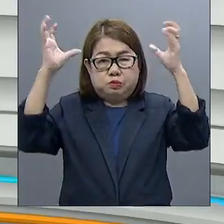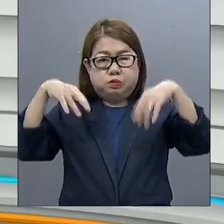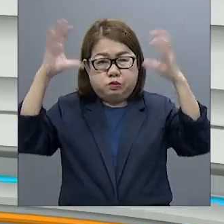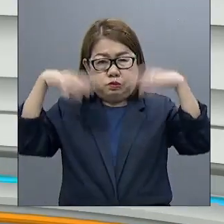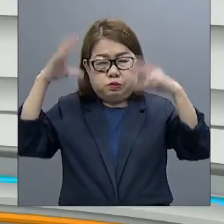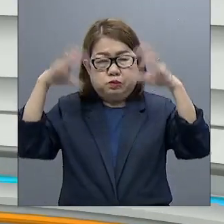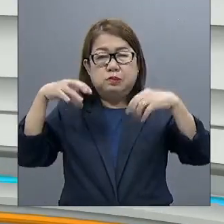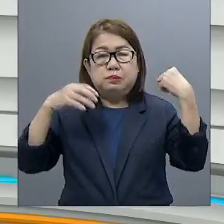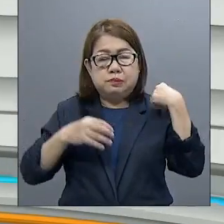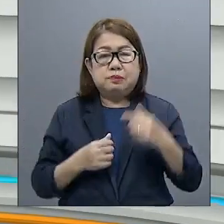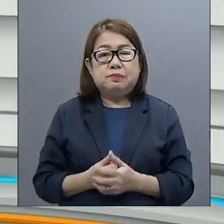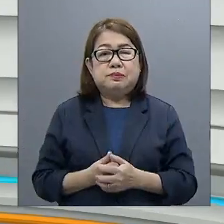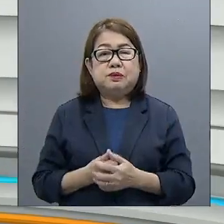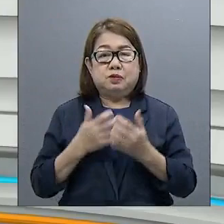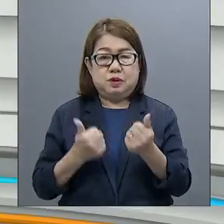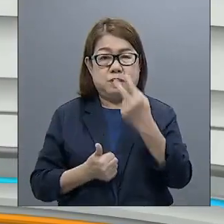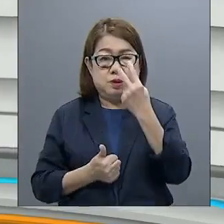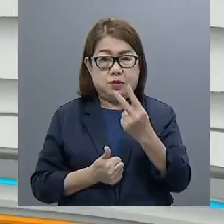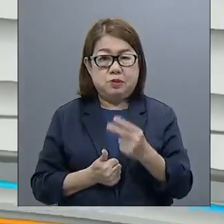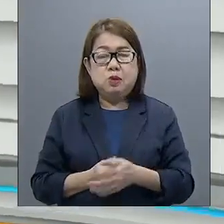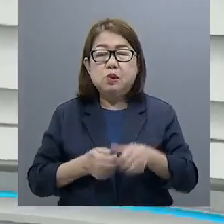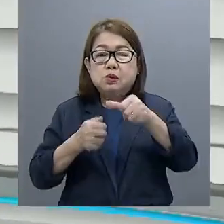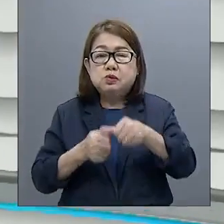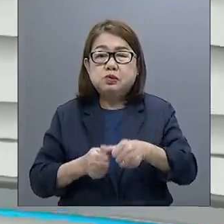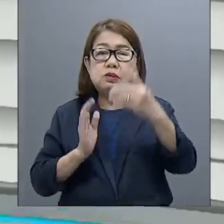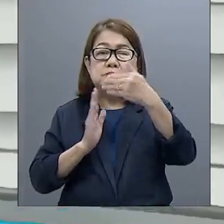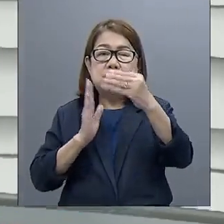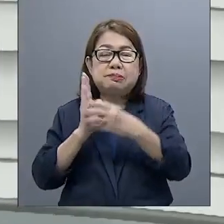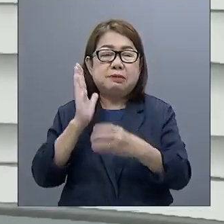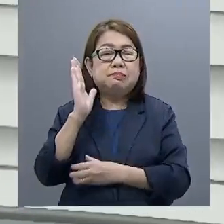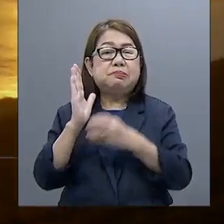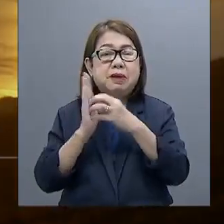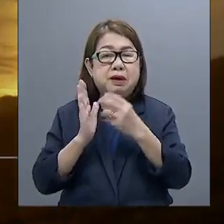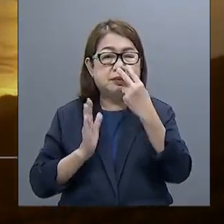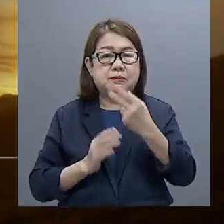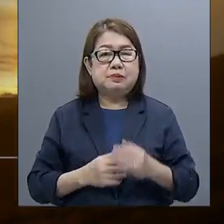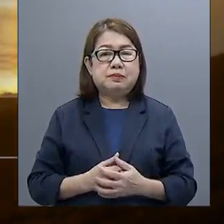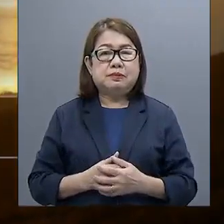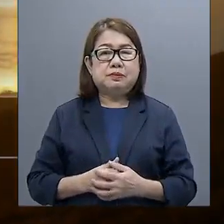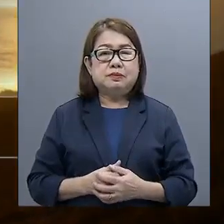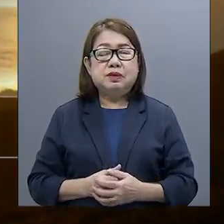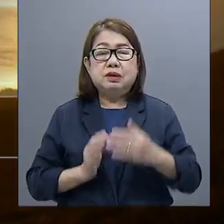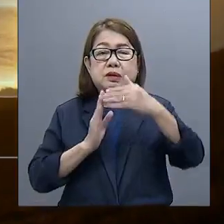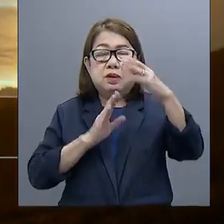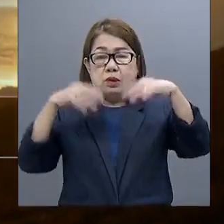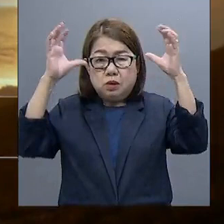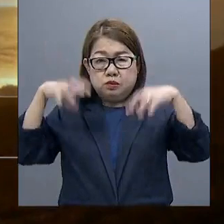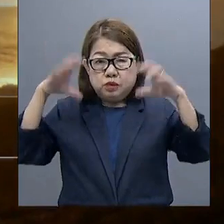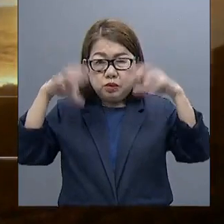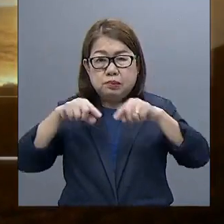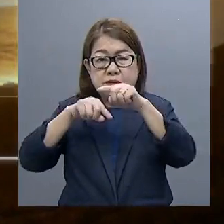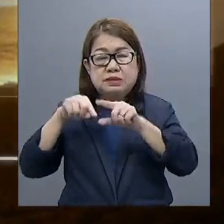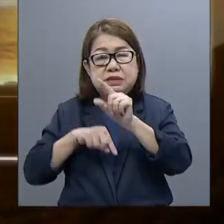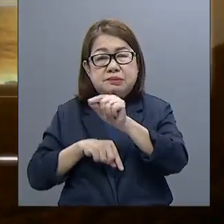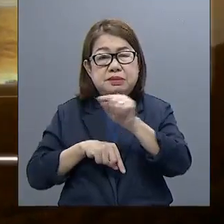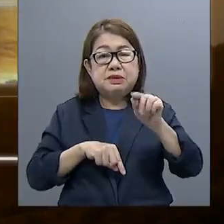หนกเกิดขึได้ค่ะแลช่นี้เรามาดูรายลเอียดของสภาประกัในแต่ละภาคกนต่อค่ะภาคเหือมฝนฟาขนอง 20-40